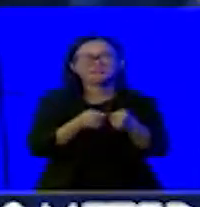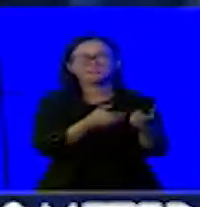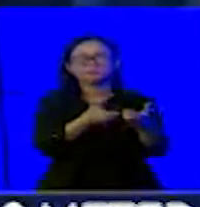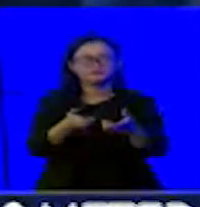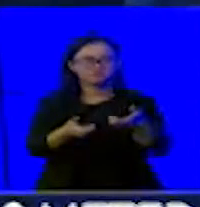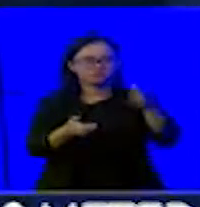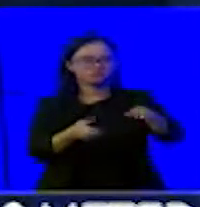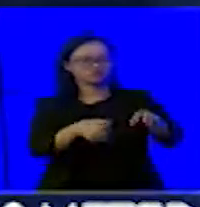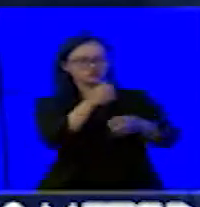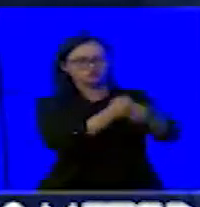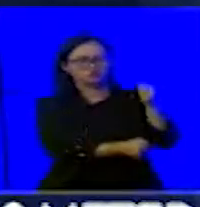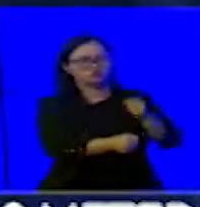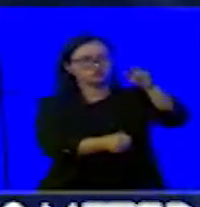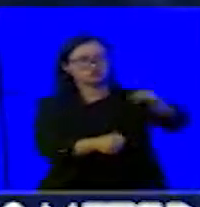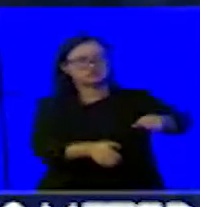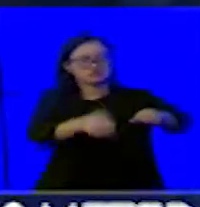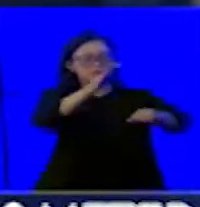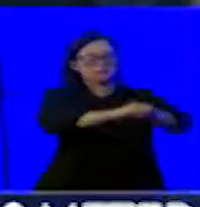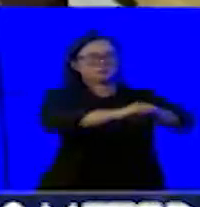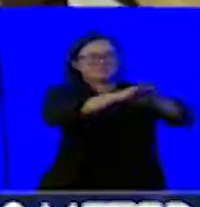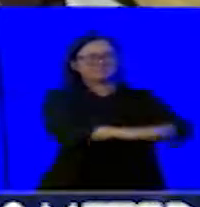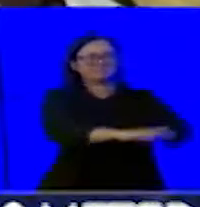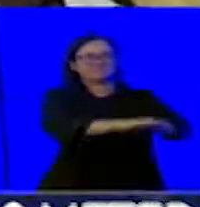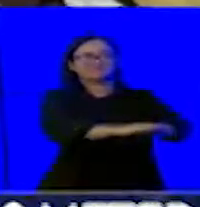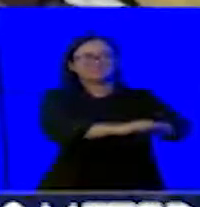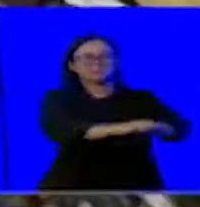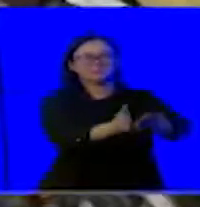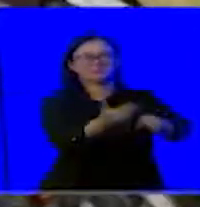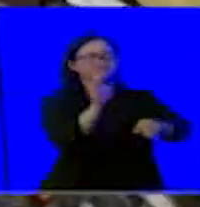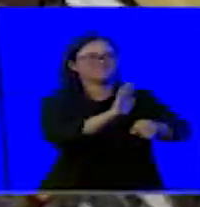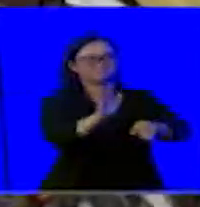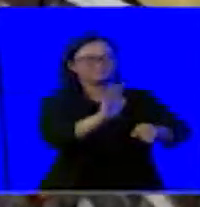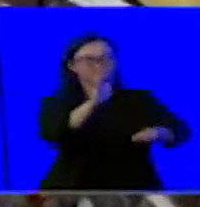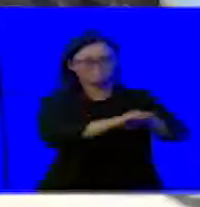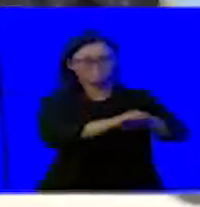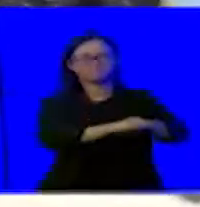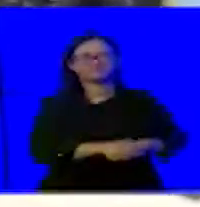dengan papan untuk menghindari terjadinya peristiwa serupa. Dari Jakarta, tim liputan kontributor iNews melaporkan.